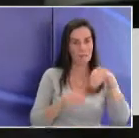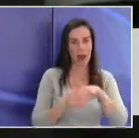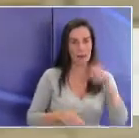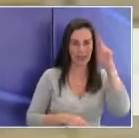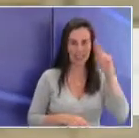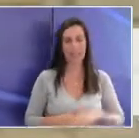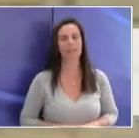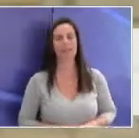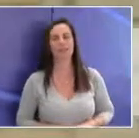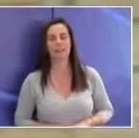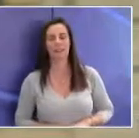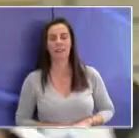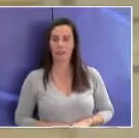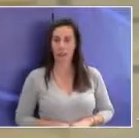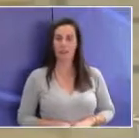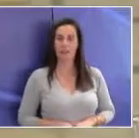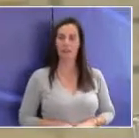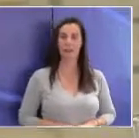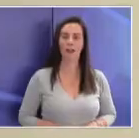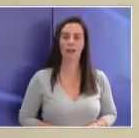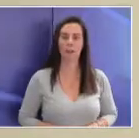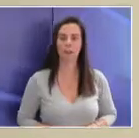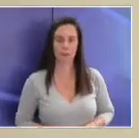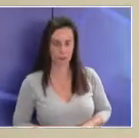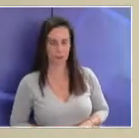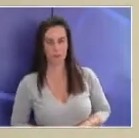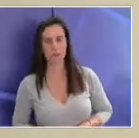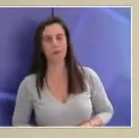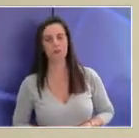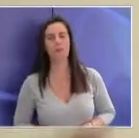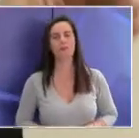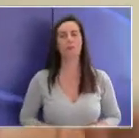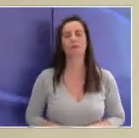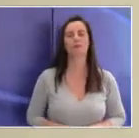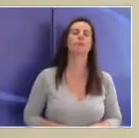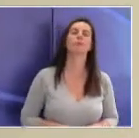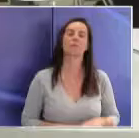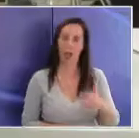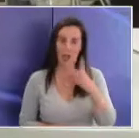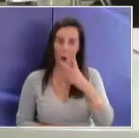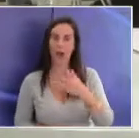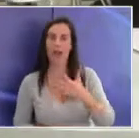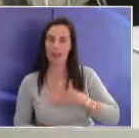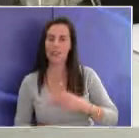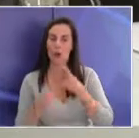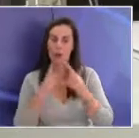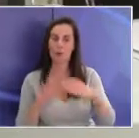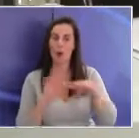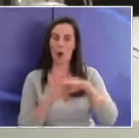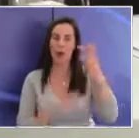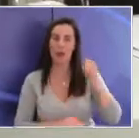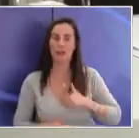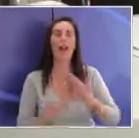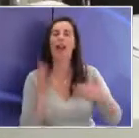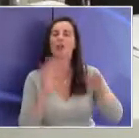תודה. וצהריים טובים ליוסי אליטוב, פרשן פוליטי, עורך משפחה. אתה רואה, רצינו לדבר איתך על חוק הגיוס,